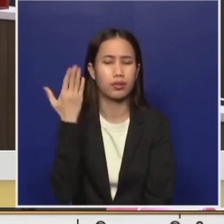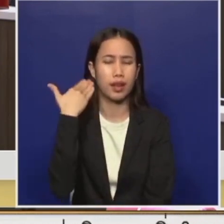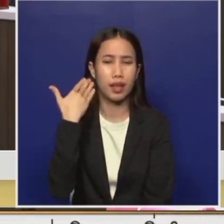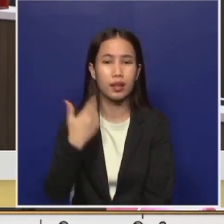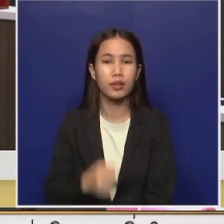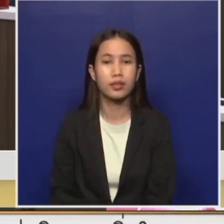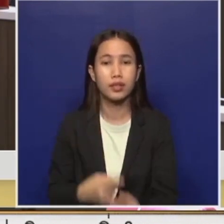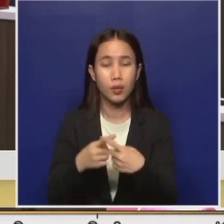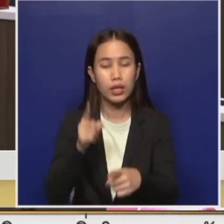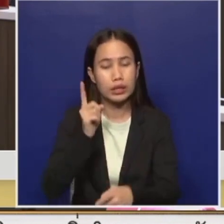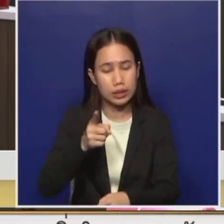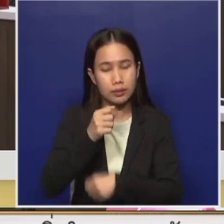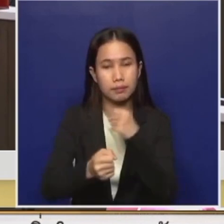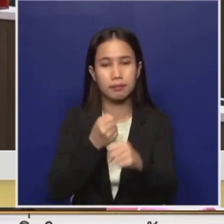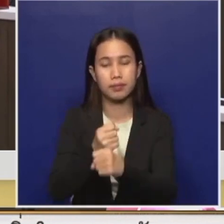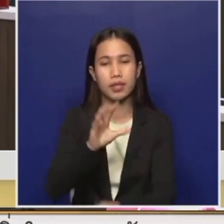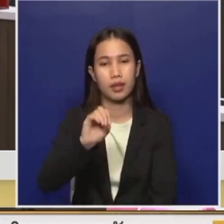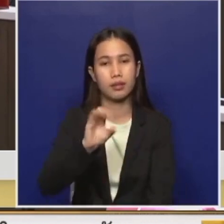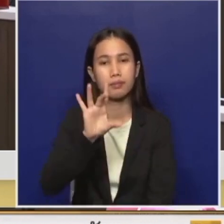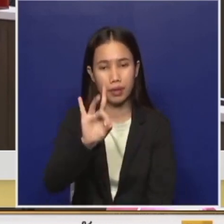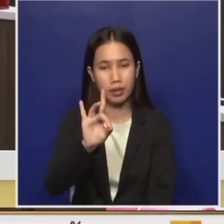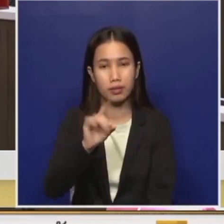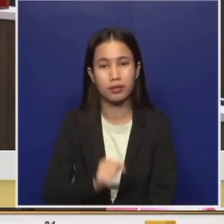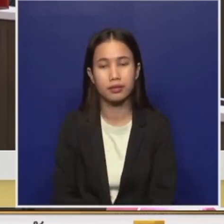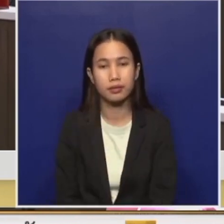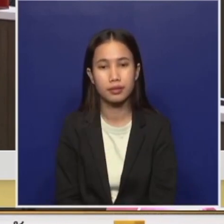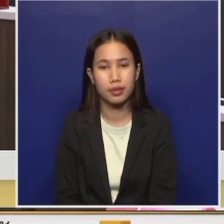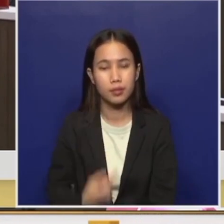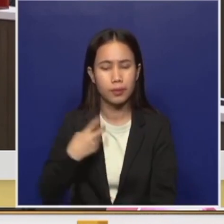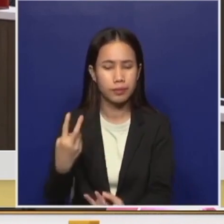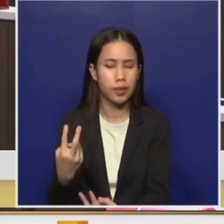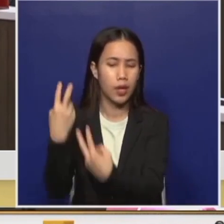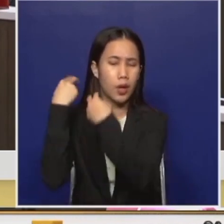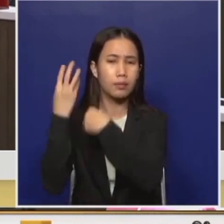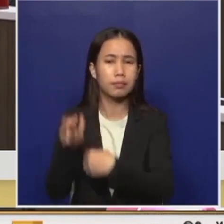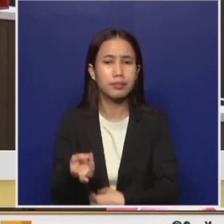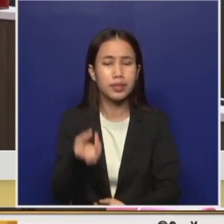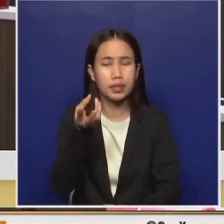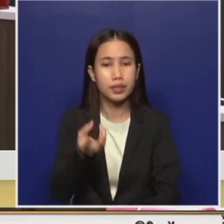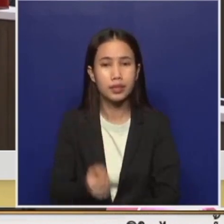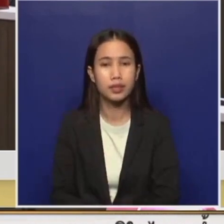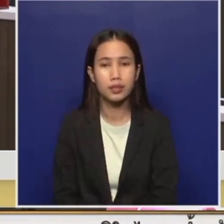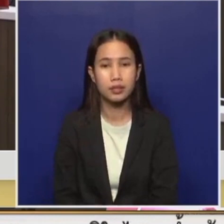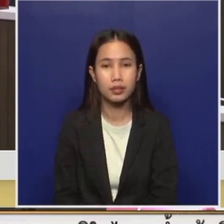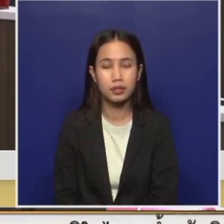ท่อที่จริเกิดปี 58 คทําทครัผมย้อมนดเดยว ก็คือ fields.